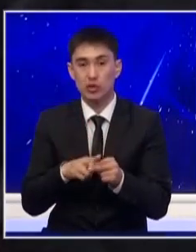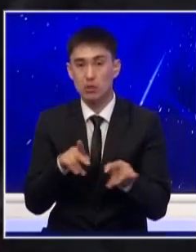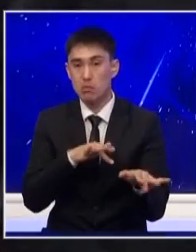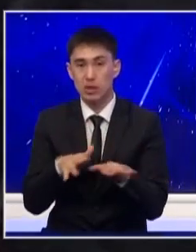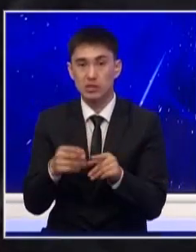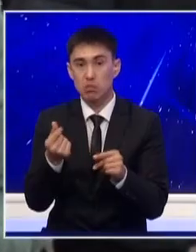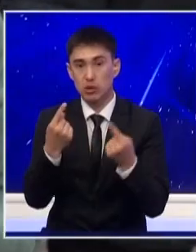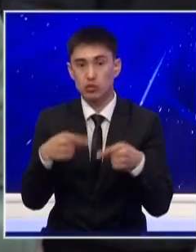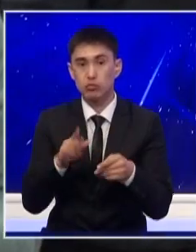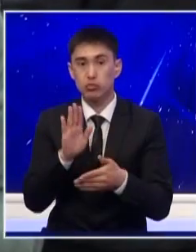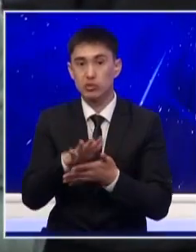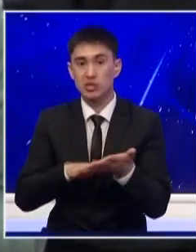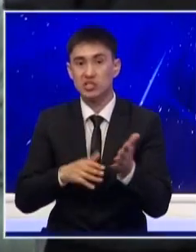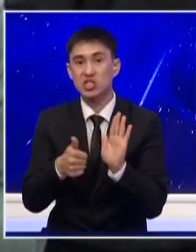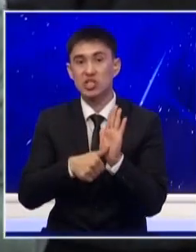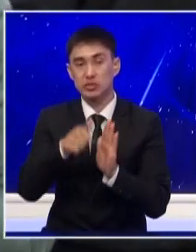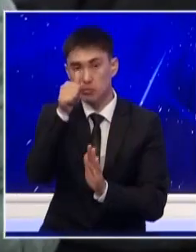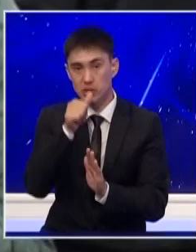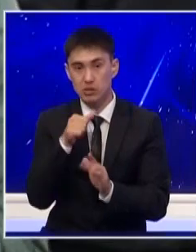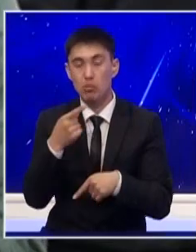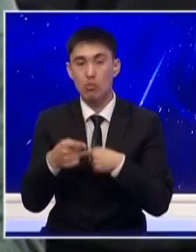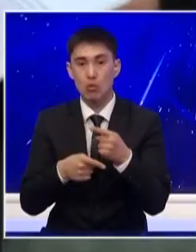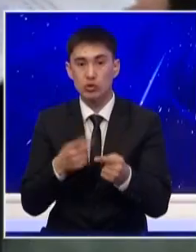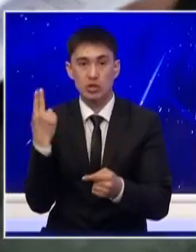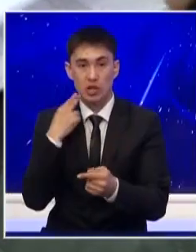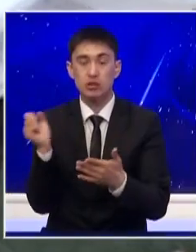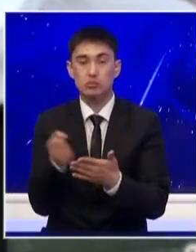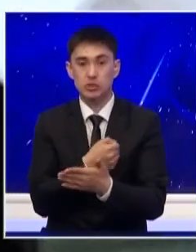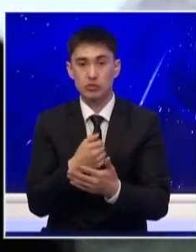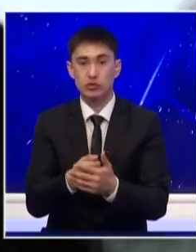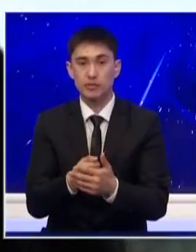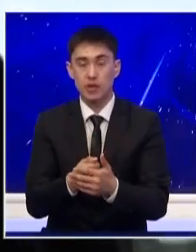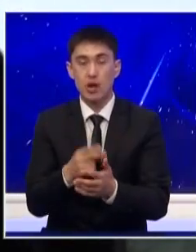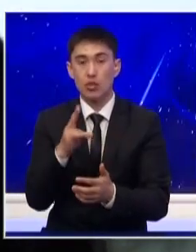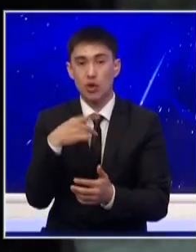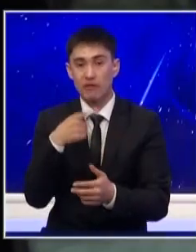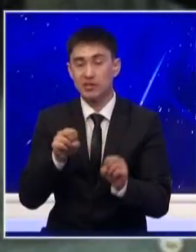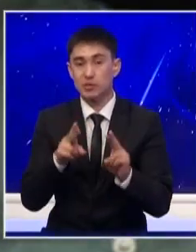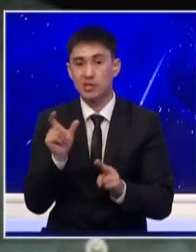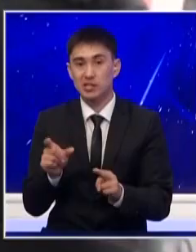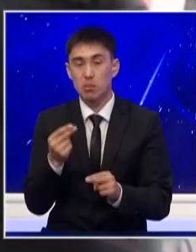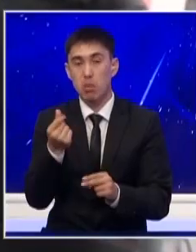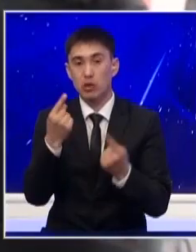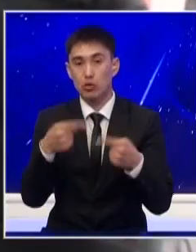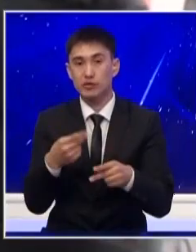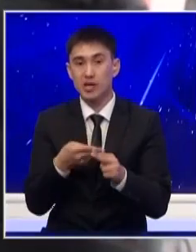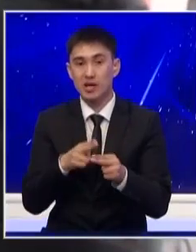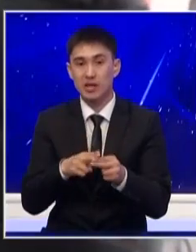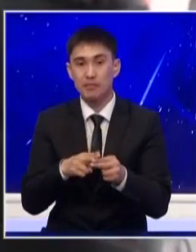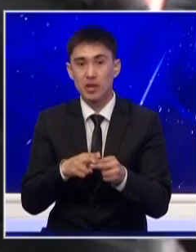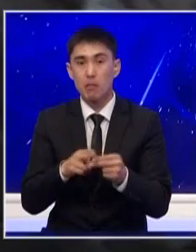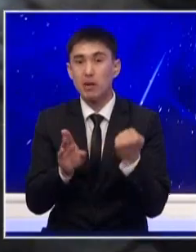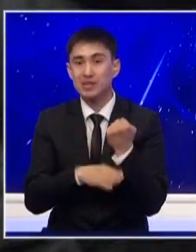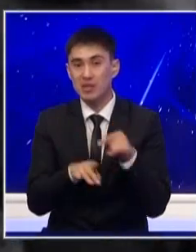процесс банкротства будет длиться 6 месяцев, после чего долги списываются. Однако, говорят специалисты, банкротство все же крайняя